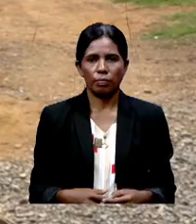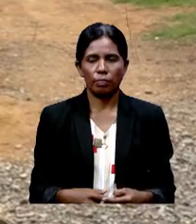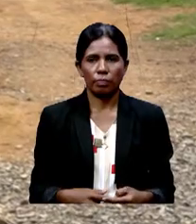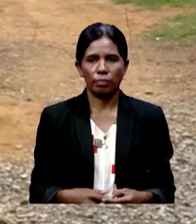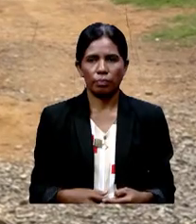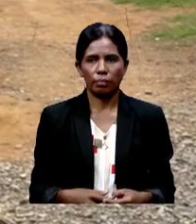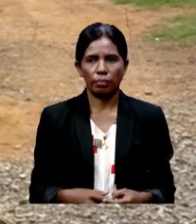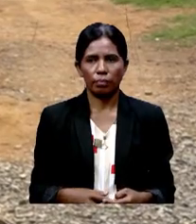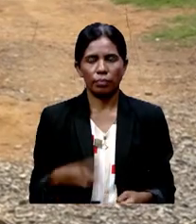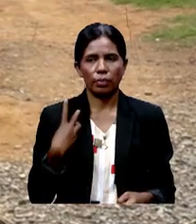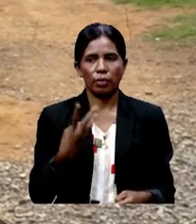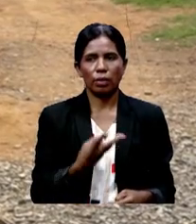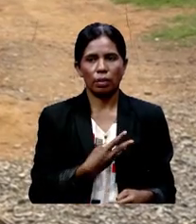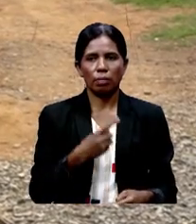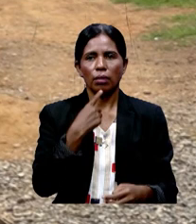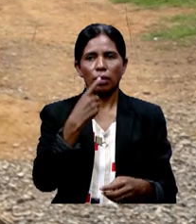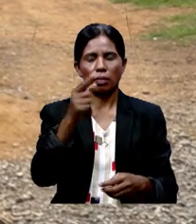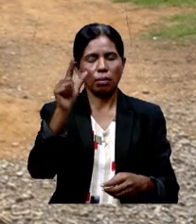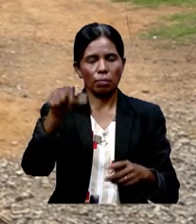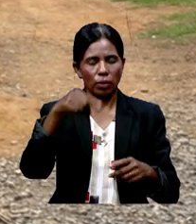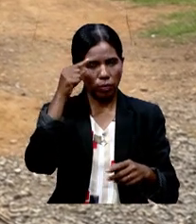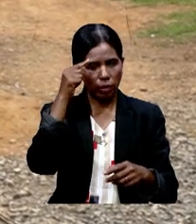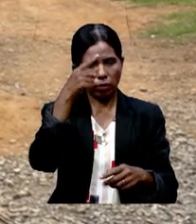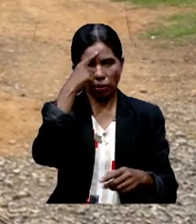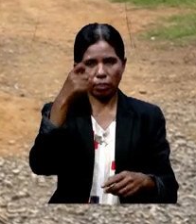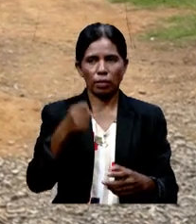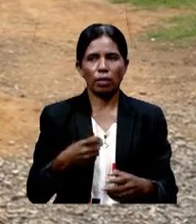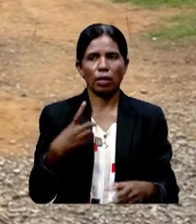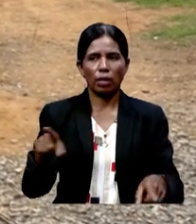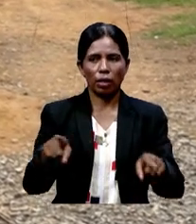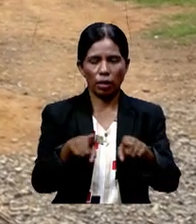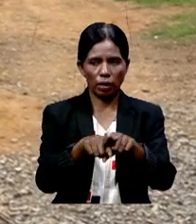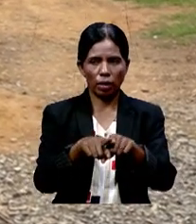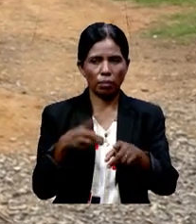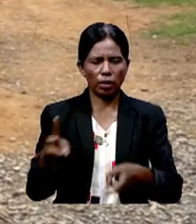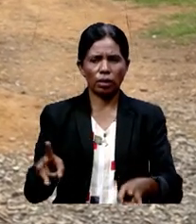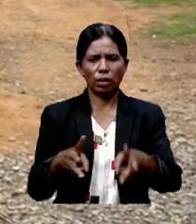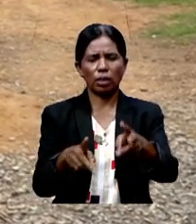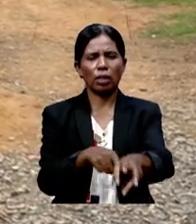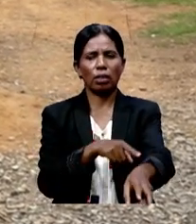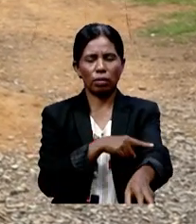A mi care recomenda agora ba guvernul, tamba amestrada ne deste hernebe,